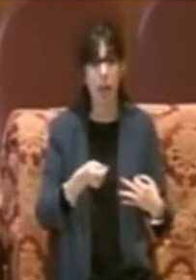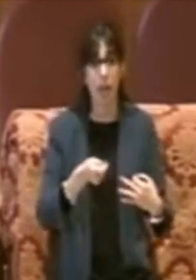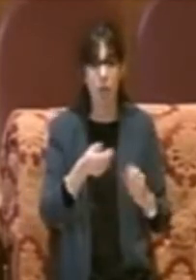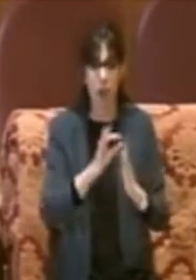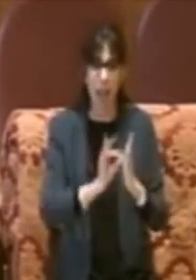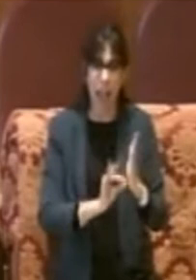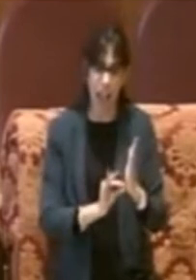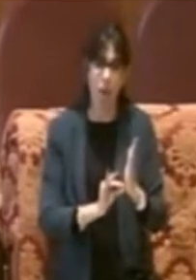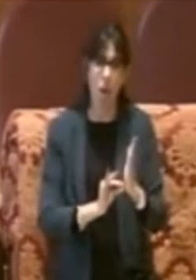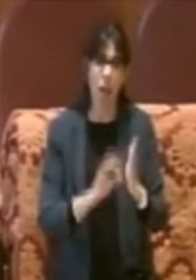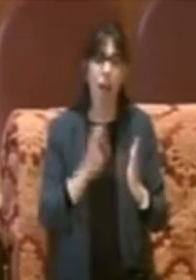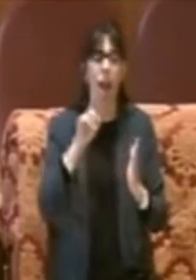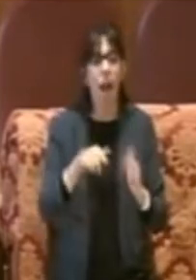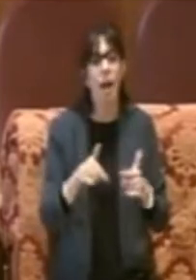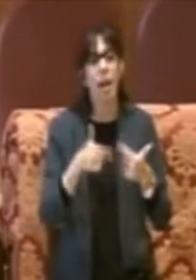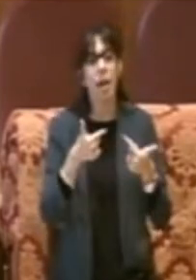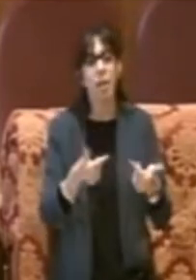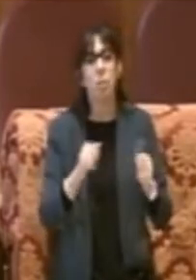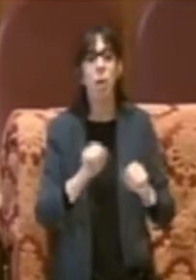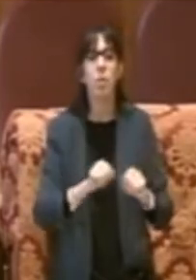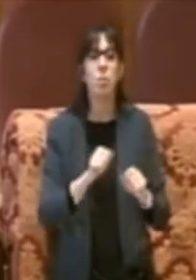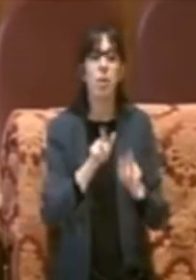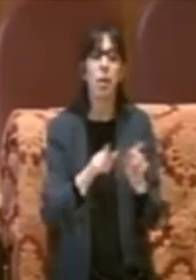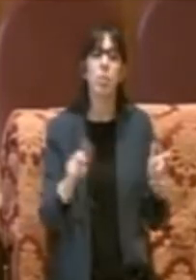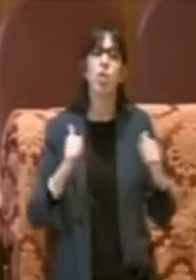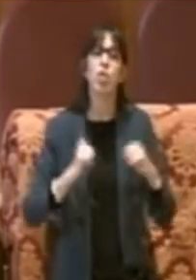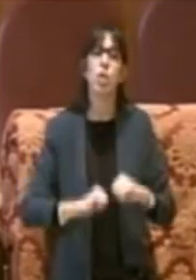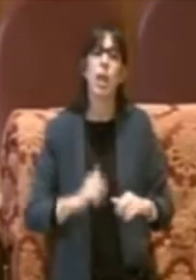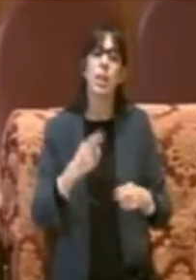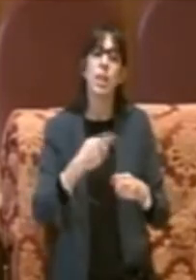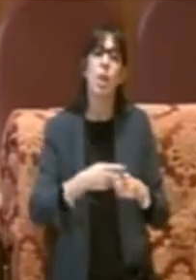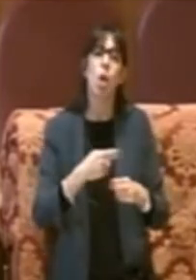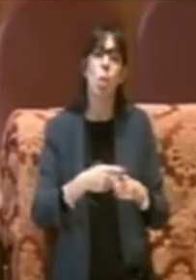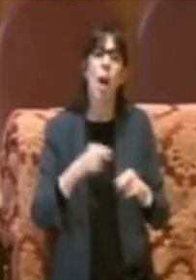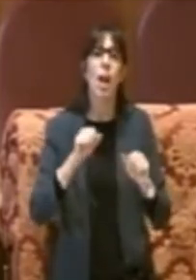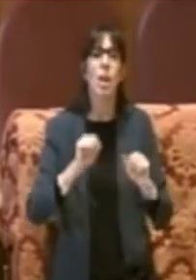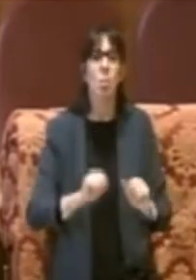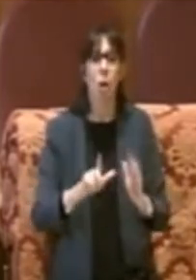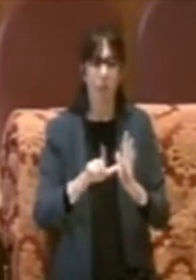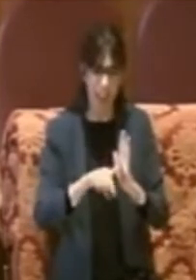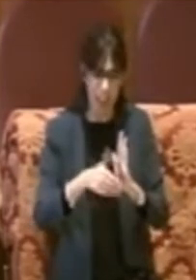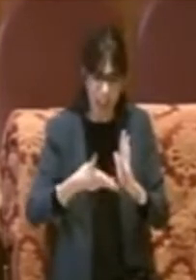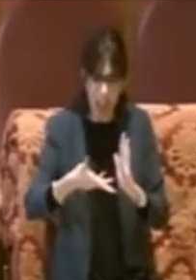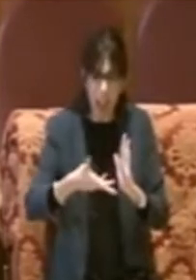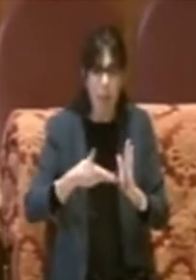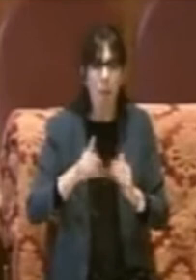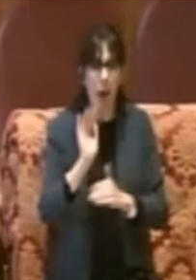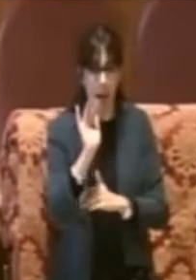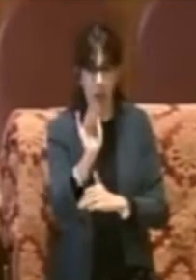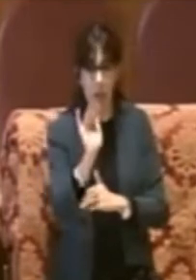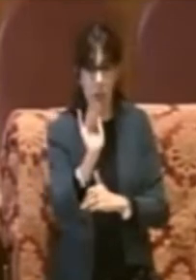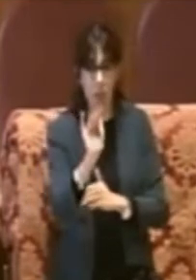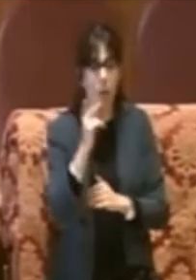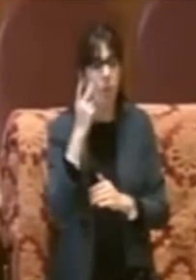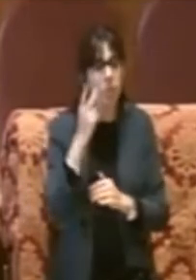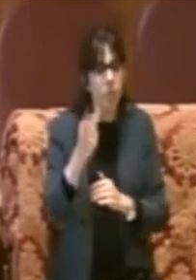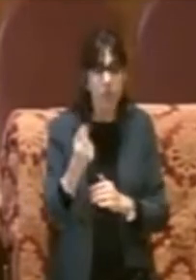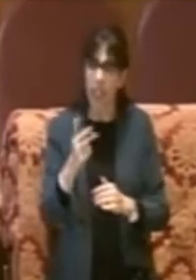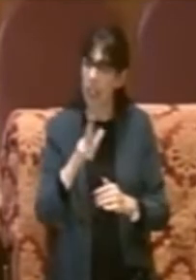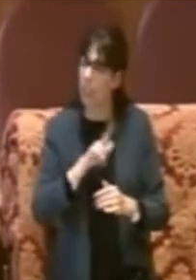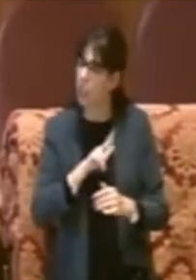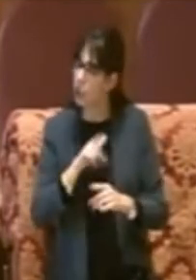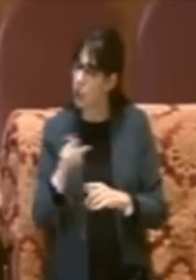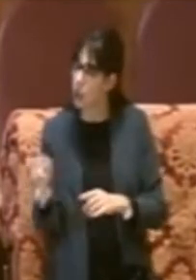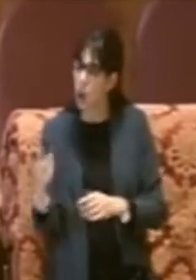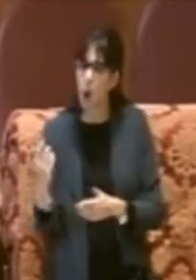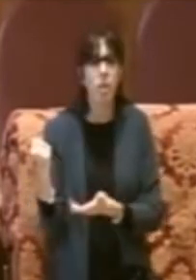soprattutto che permette ai romani poi nel tempo e alla lunga di vedere le risorse a disposizione impiegate più per la